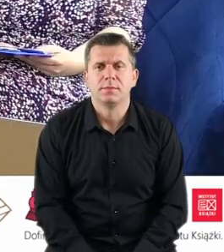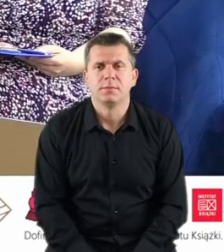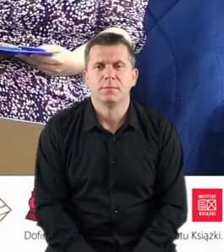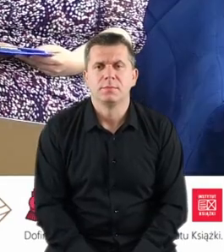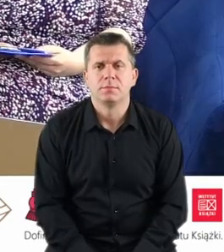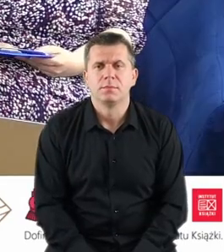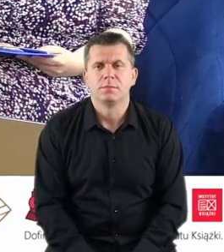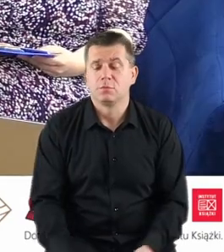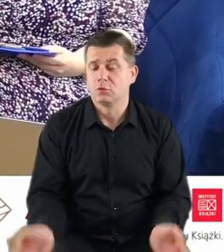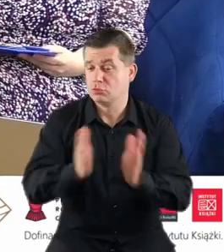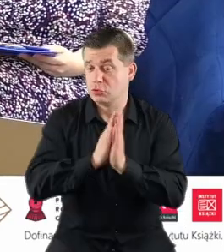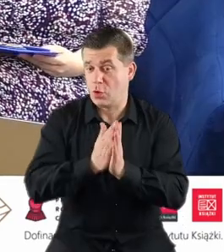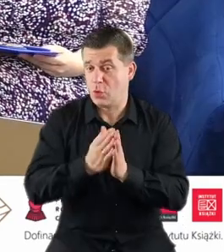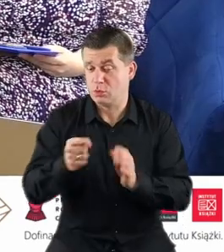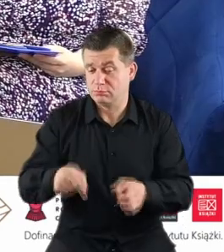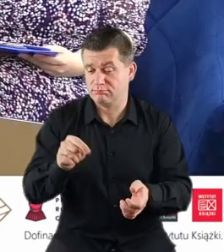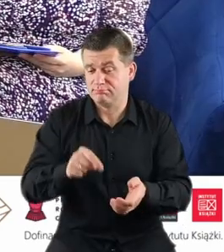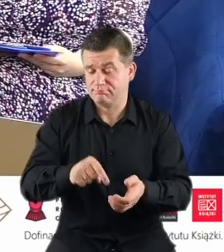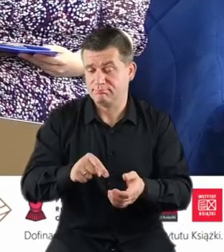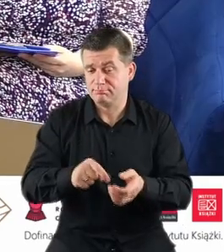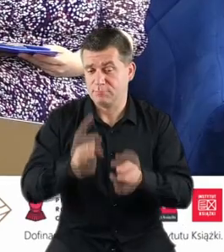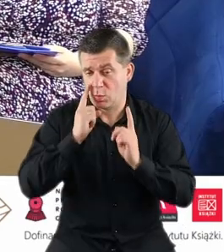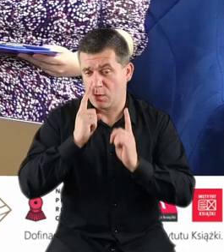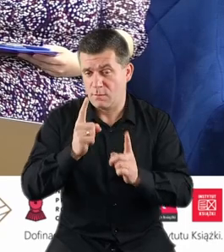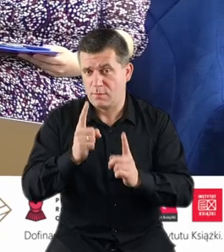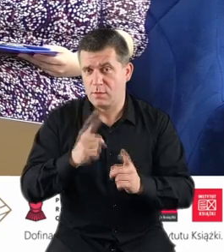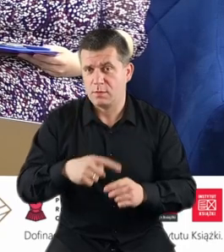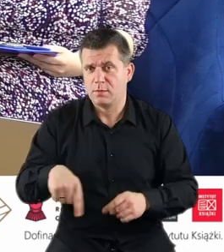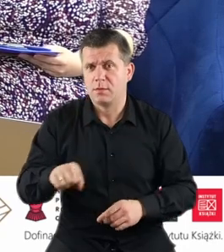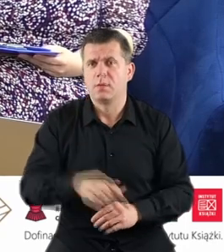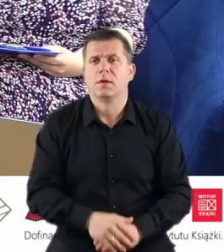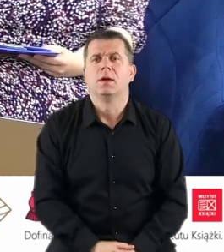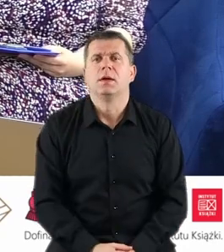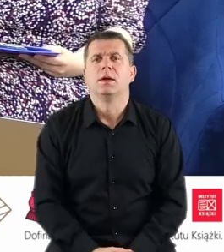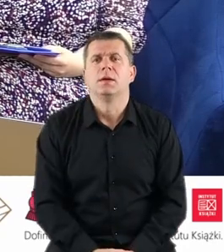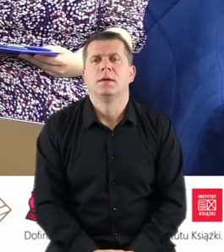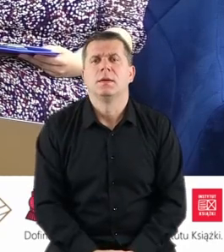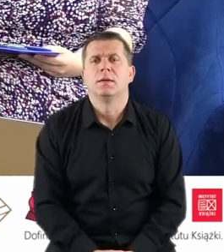W książkach zwraca uwagę obyczajowość Greków,